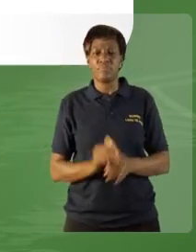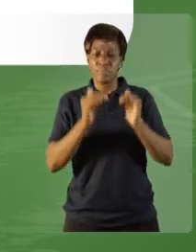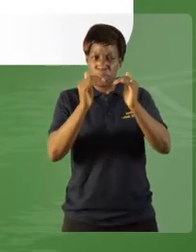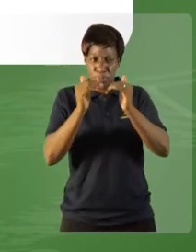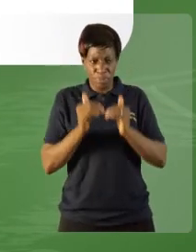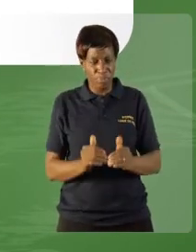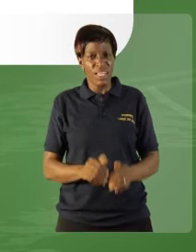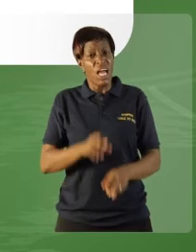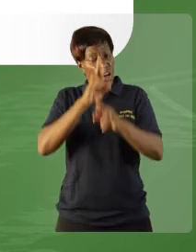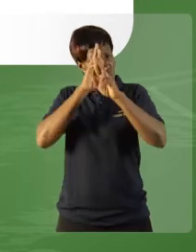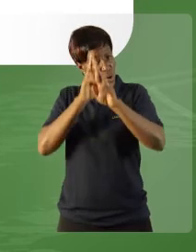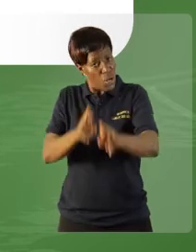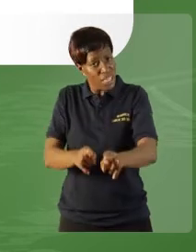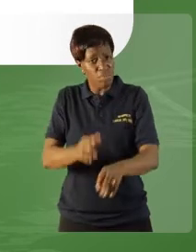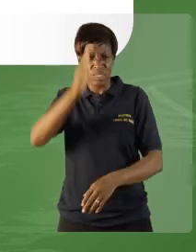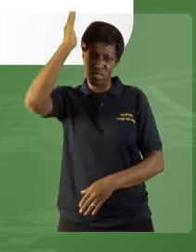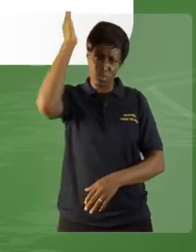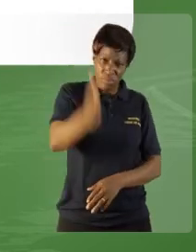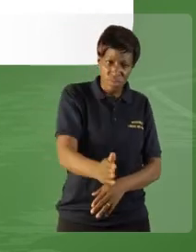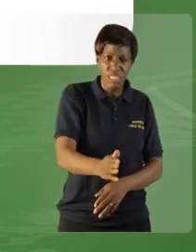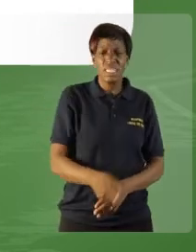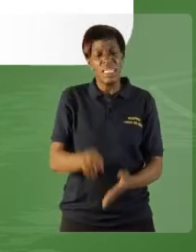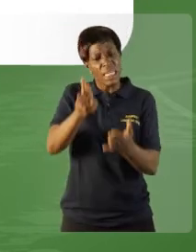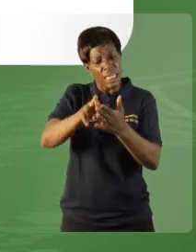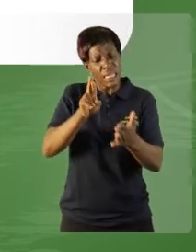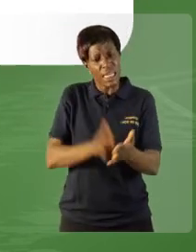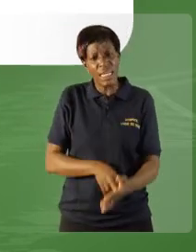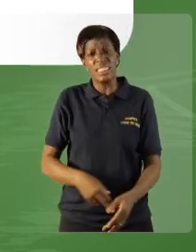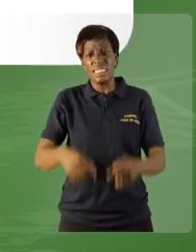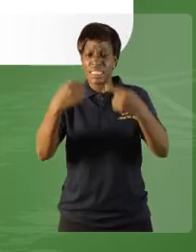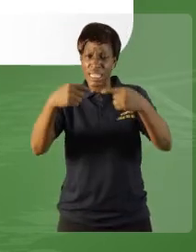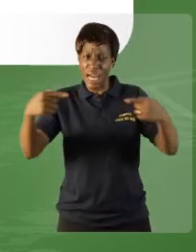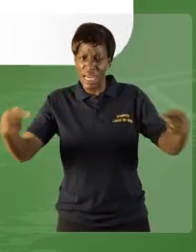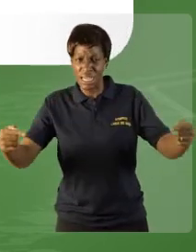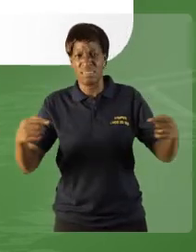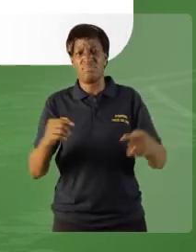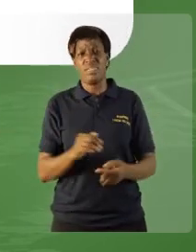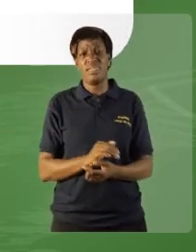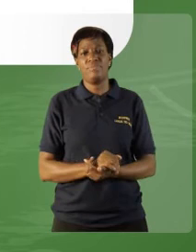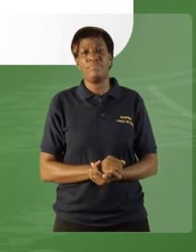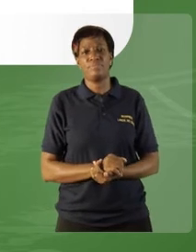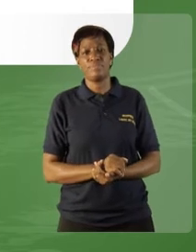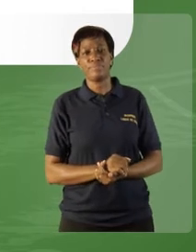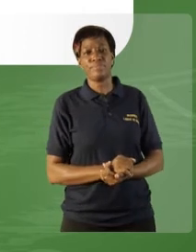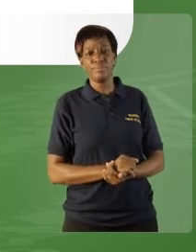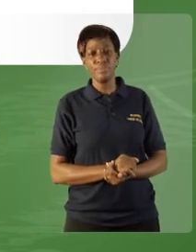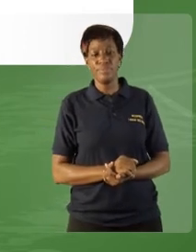Troisièmement, le respect scrupuleux des règles de la grammaire et de la syntaxe.